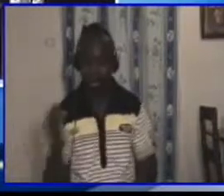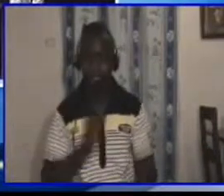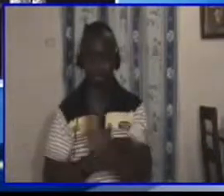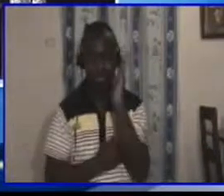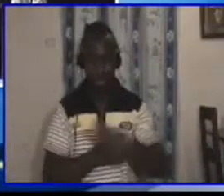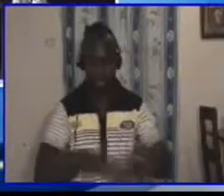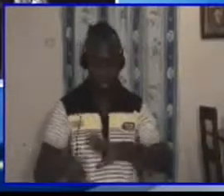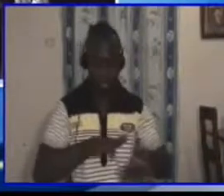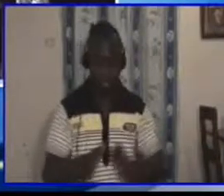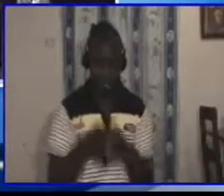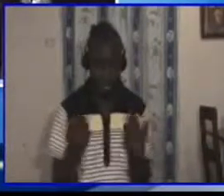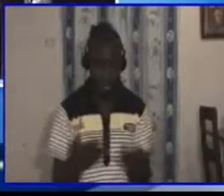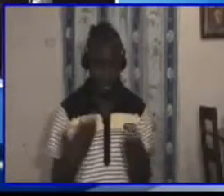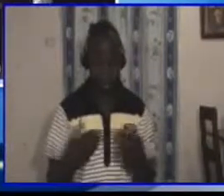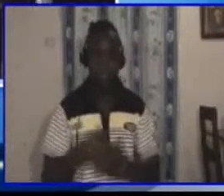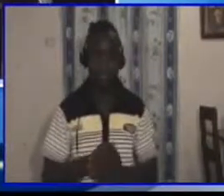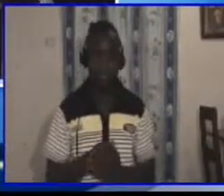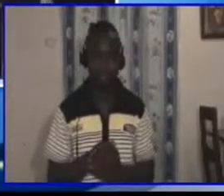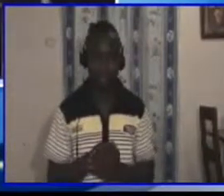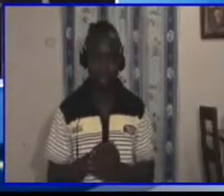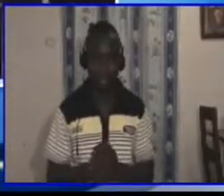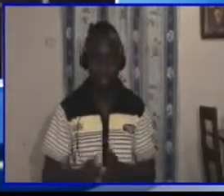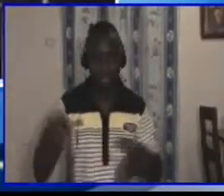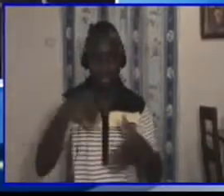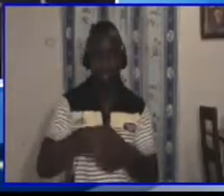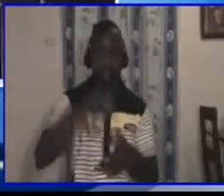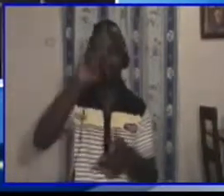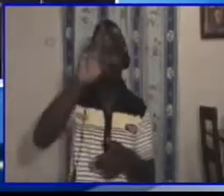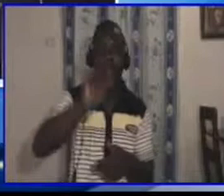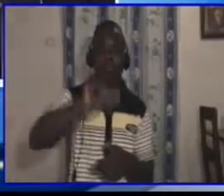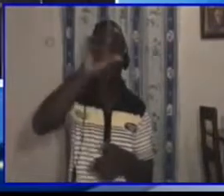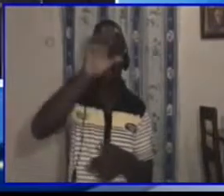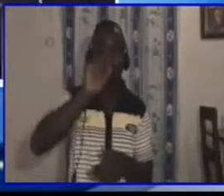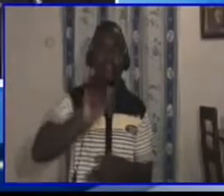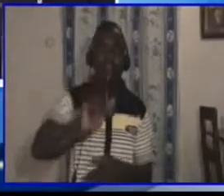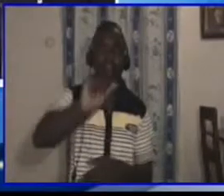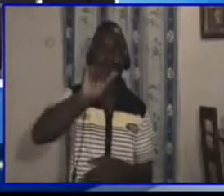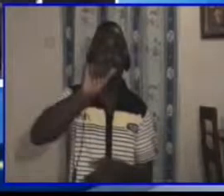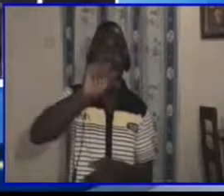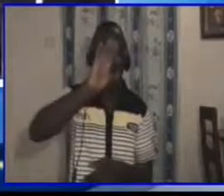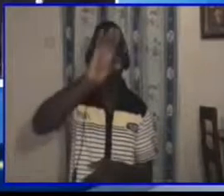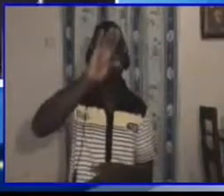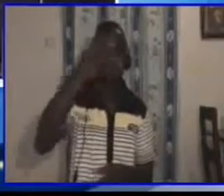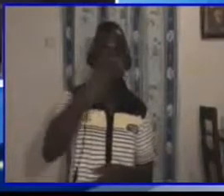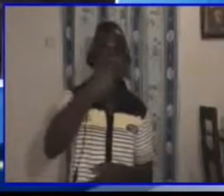per conoscere il signore quale nostro personale salvatore